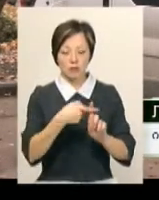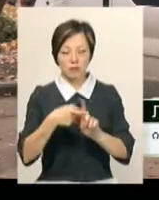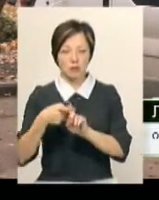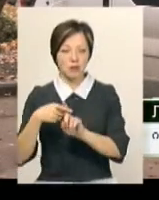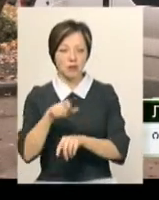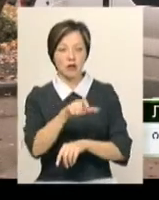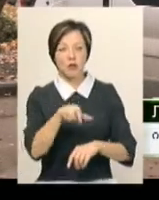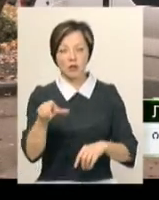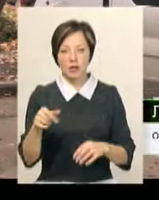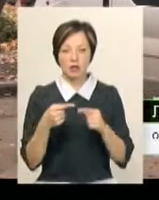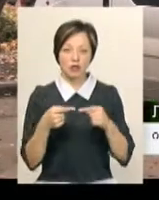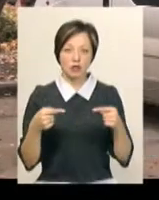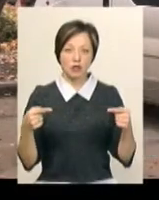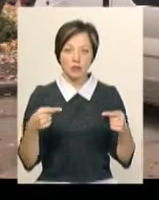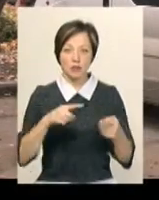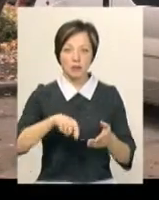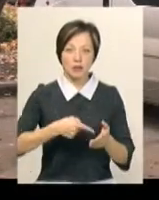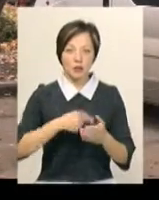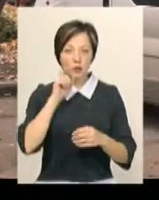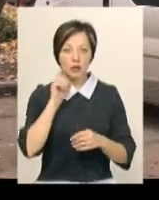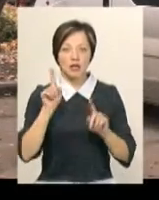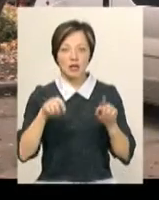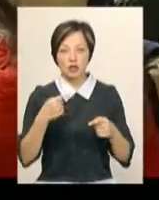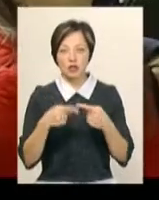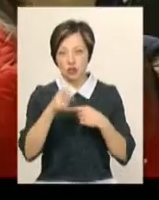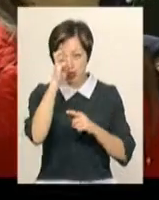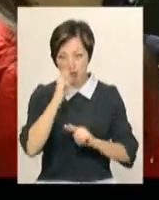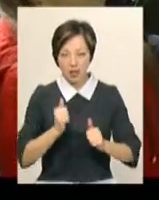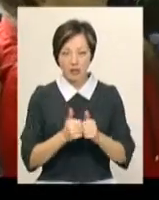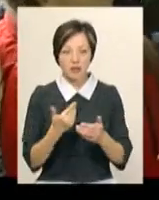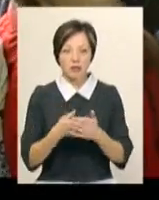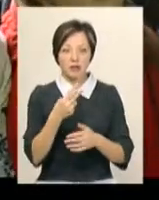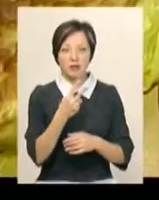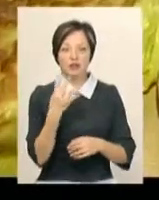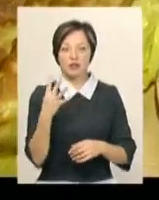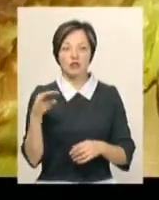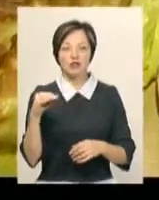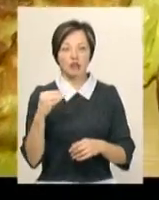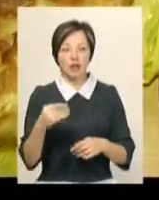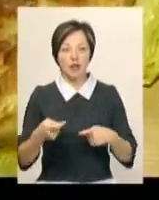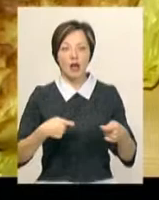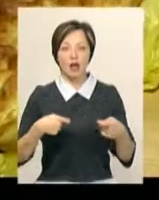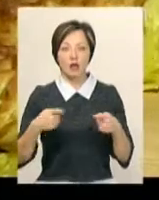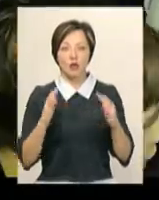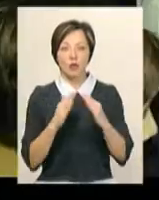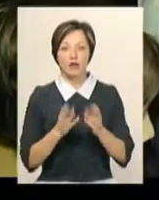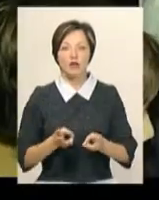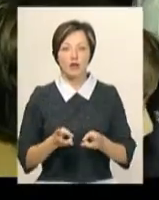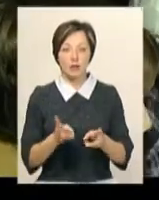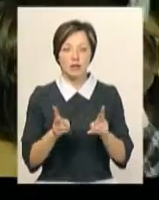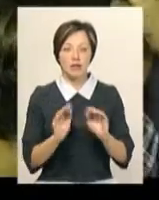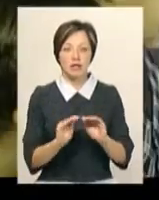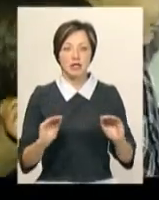містян, із інших міст України, і навіть з інших країн. До прикладу, 24 жовтня на ярмарці домашньої випічки